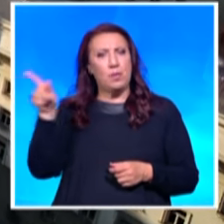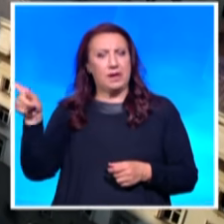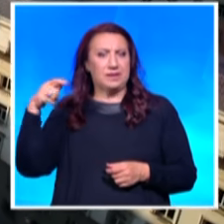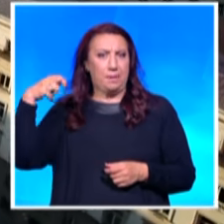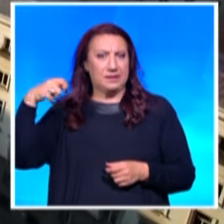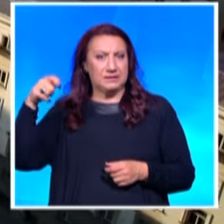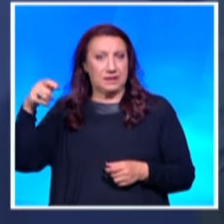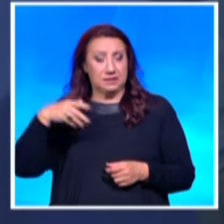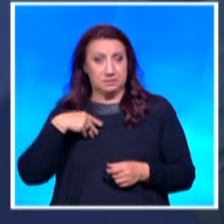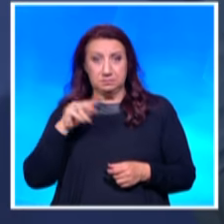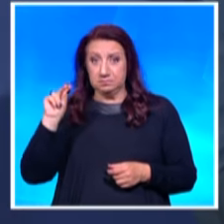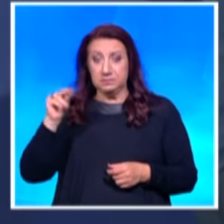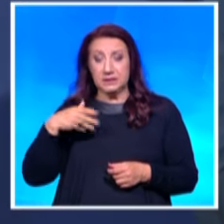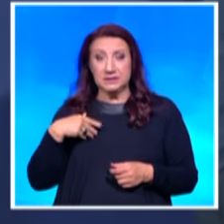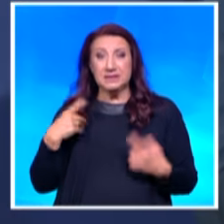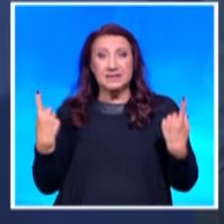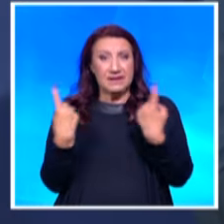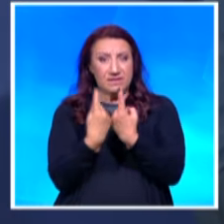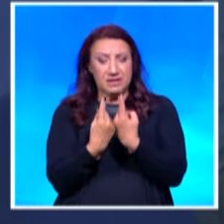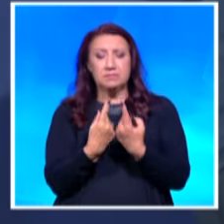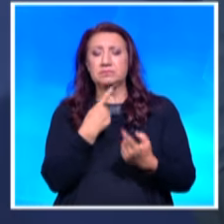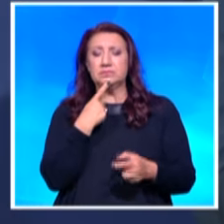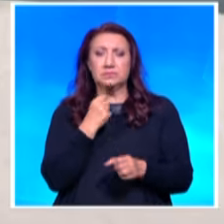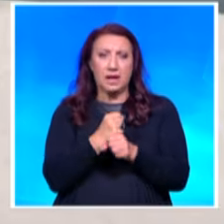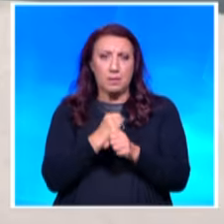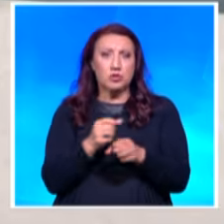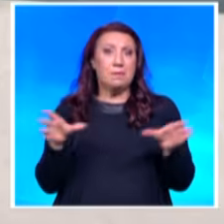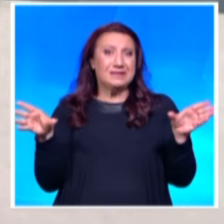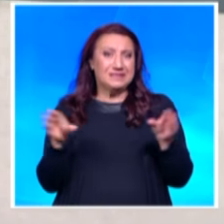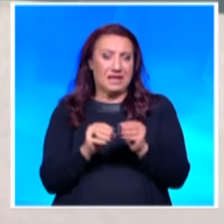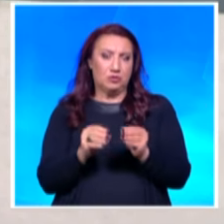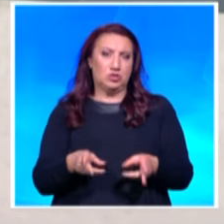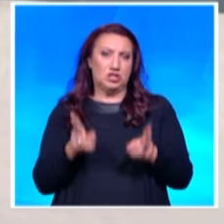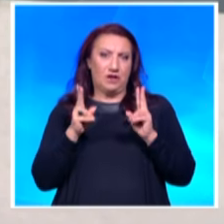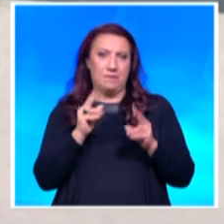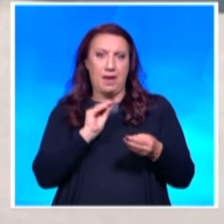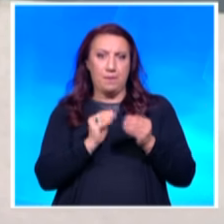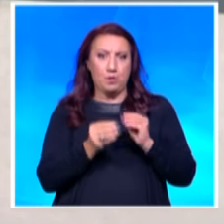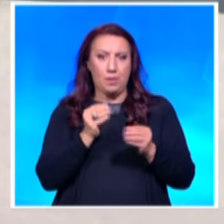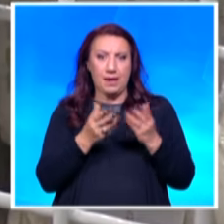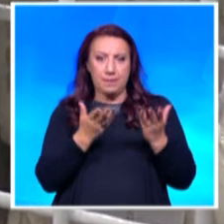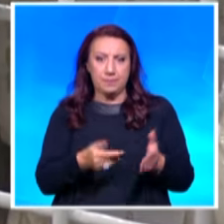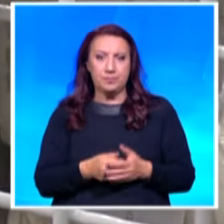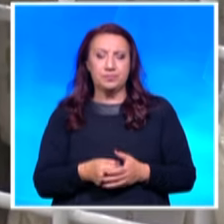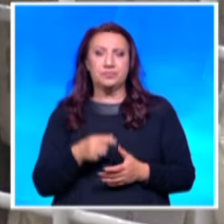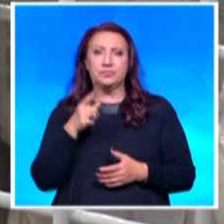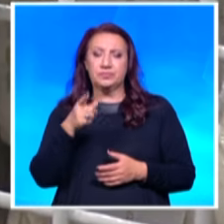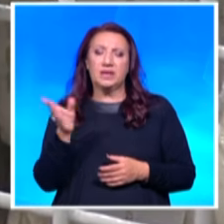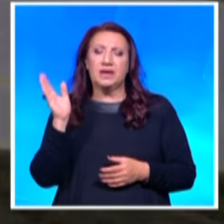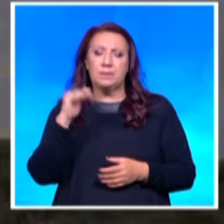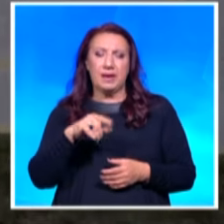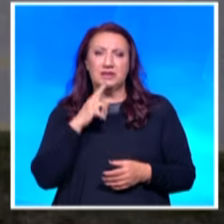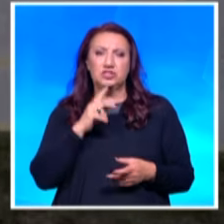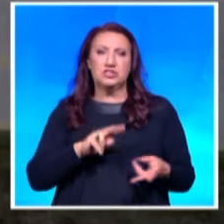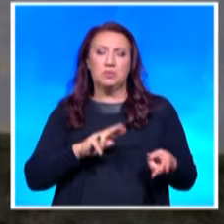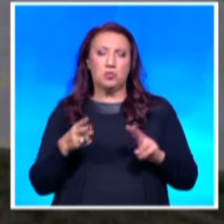да работим заедно за решаването на тези проблеми. Кабинетът отново ще променя плана за възстановяване в частта за енергетиката,